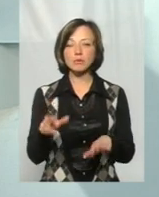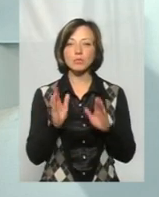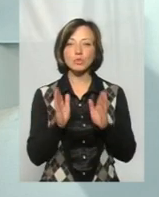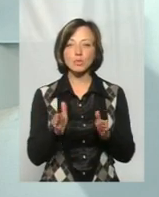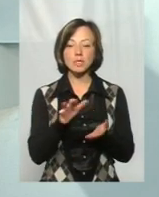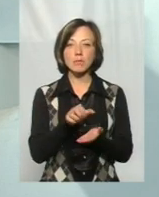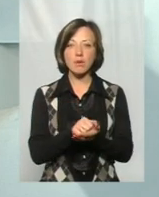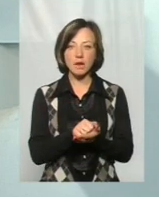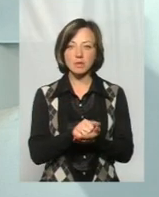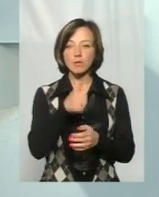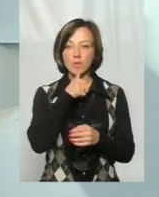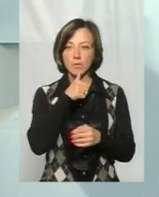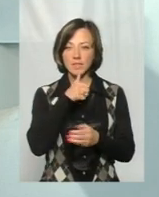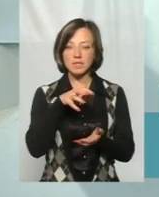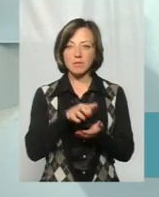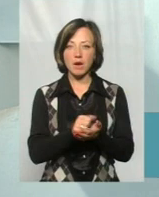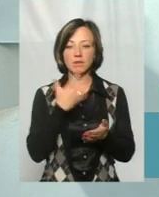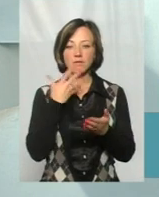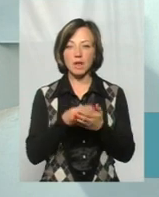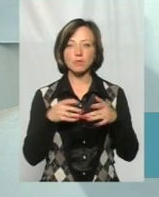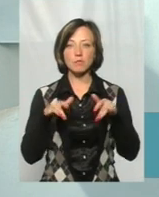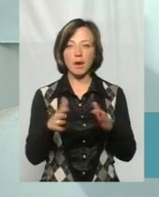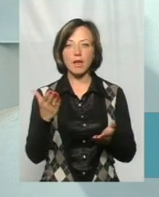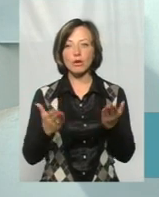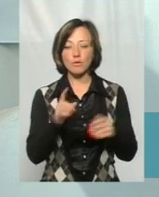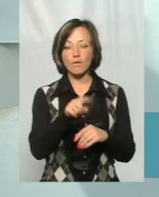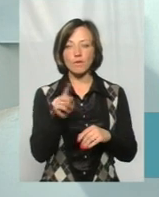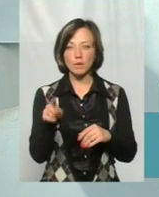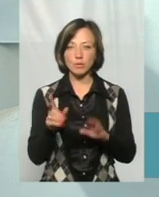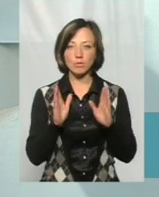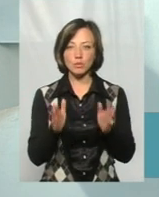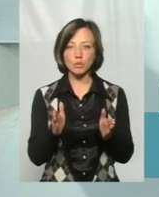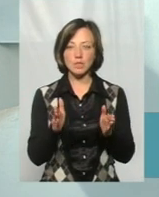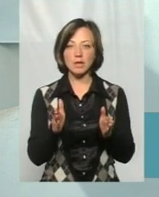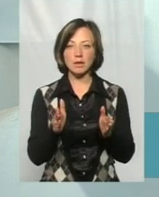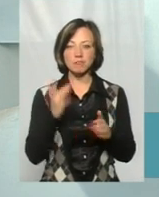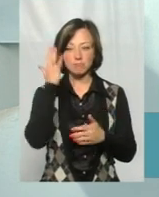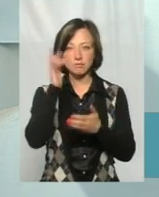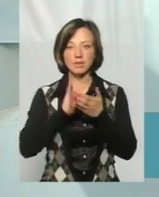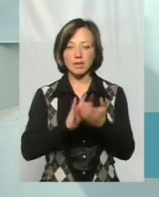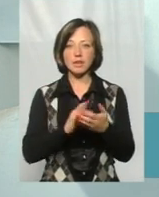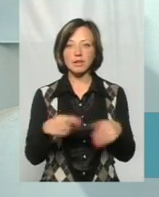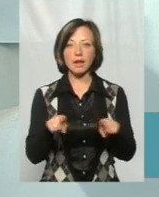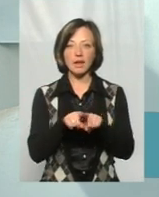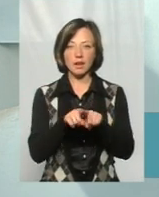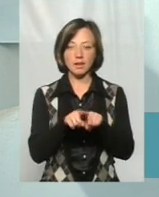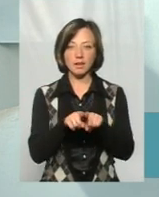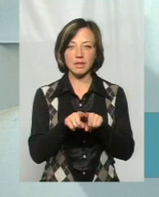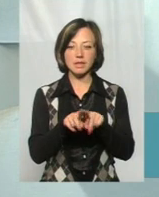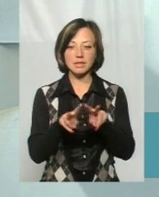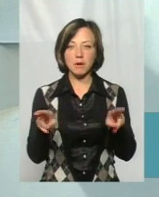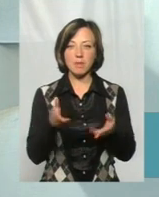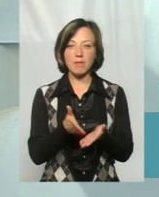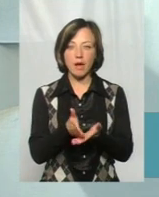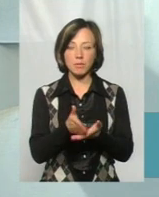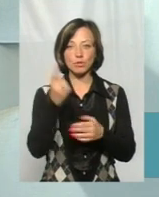будуть займатися і пробувати займатися власною справою, якщо вони будуть брати за мету хоча б такий самий